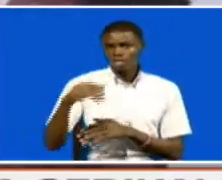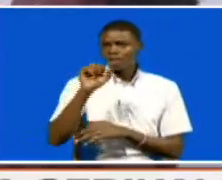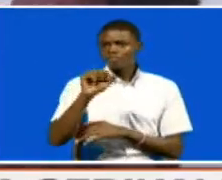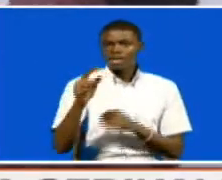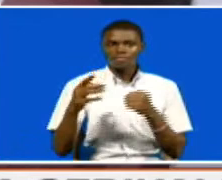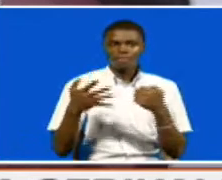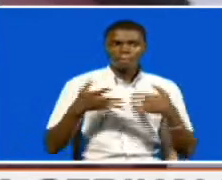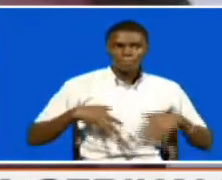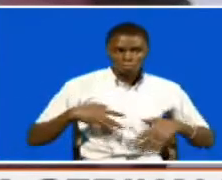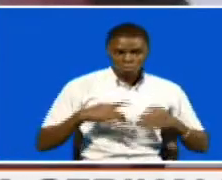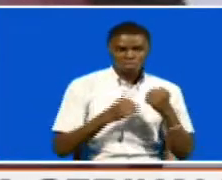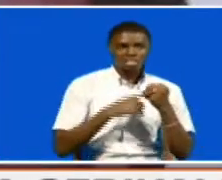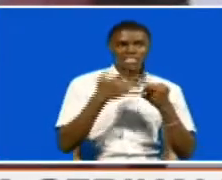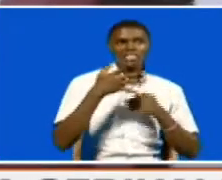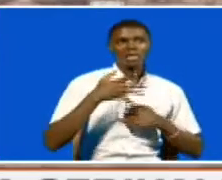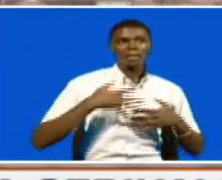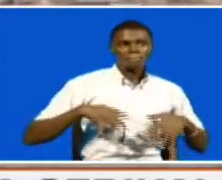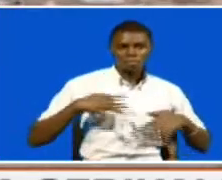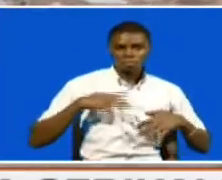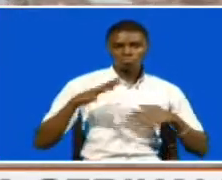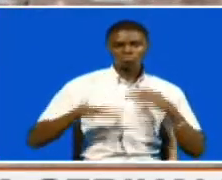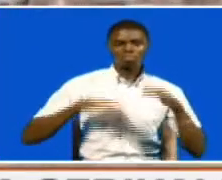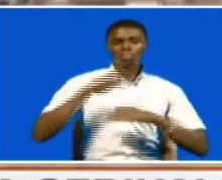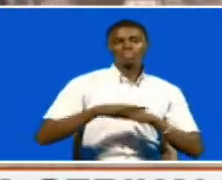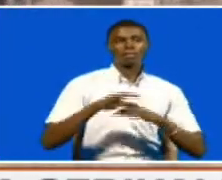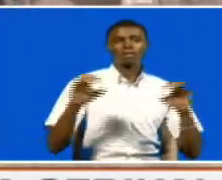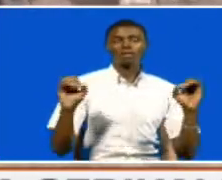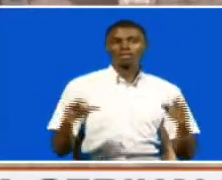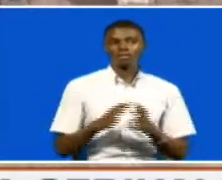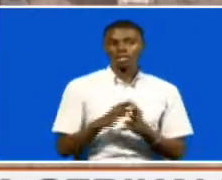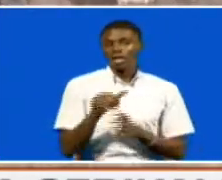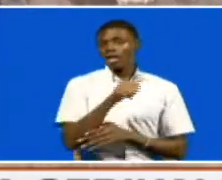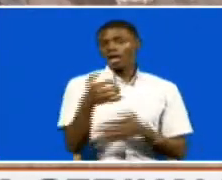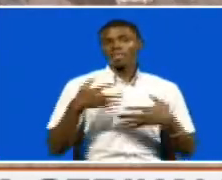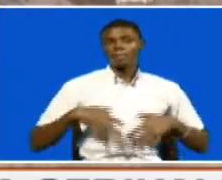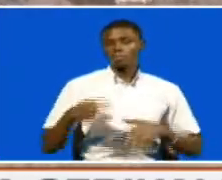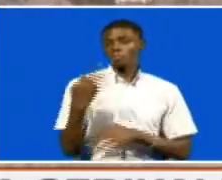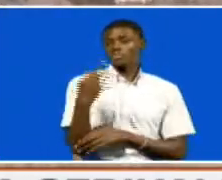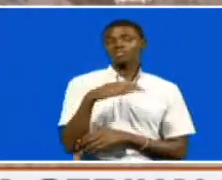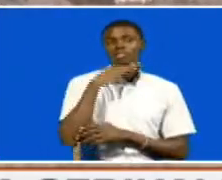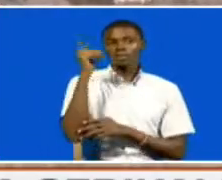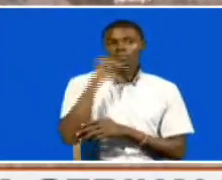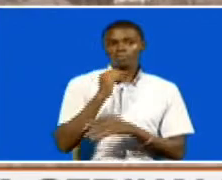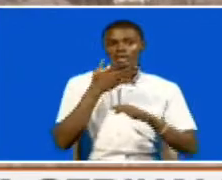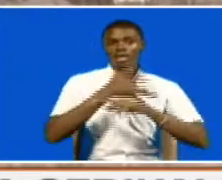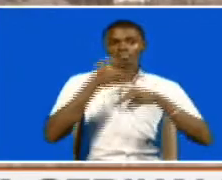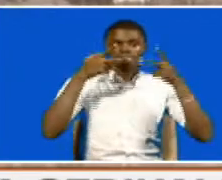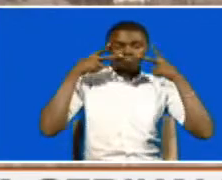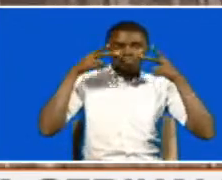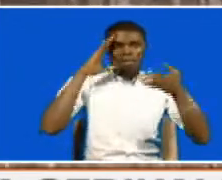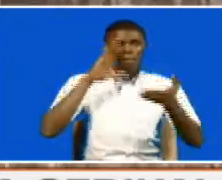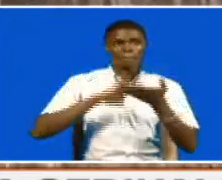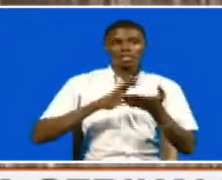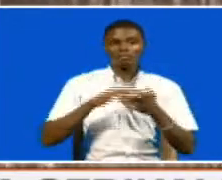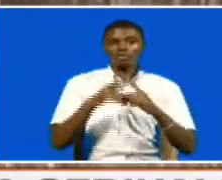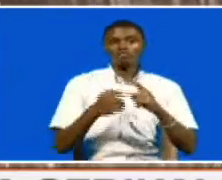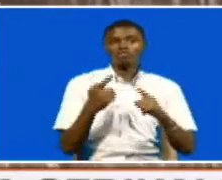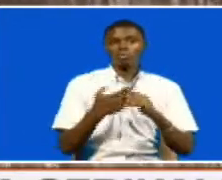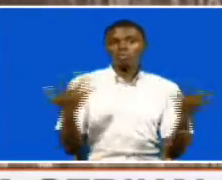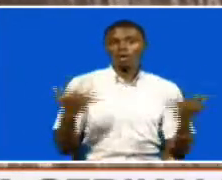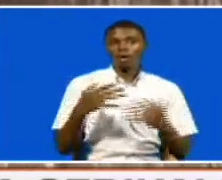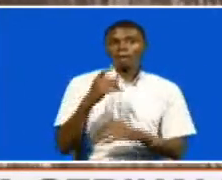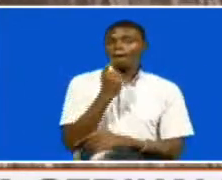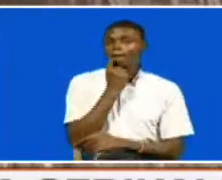watu 6 na hakuna hatia wameshukuliwa. Kwingineko watu wengine watatu waliuawa baada ya majangili wanaoaminika kutoka sehemu ya